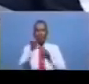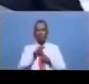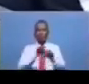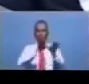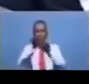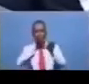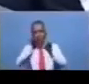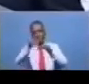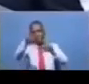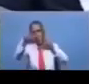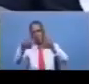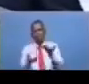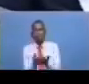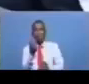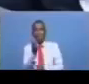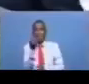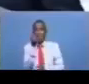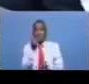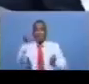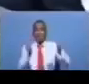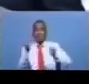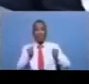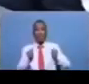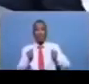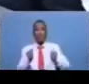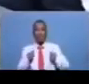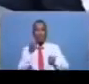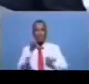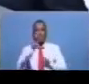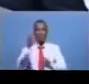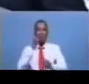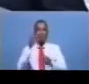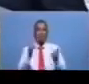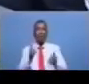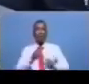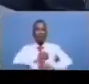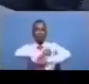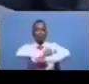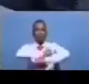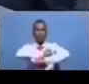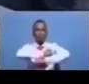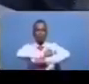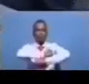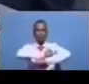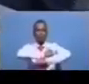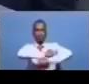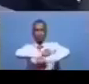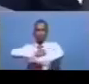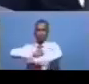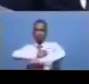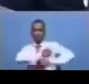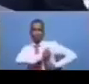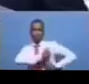obetremu mo no obi a obakura no nkwa no nka si we de baba na soja fo no police veteran we chance oba omra meka so katanso